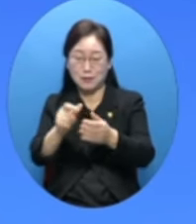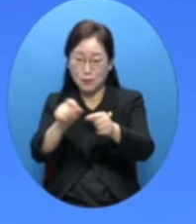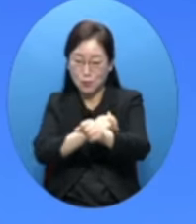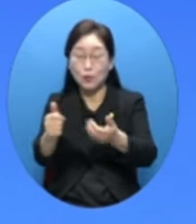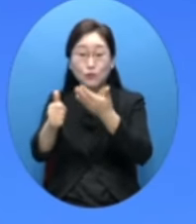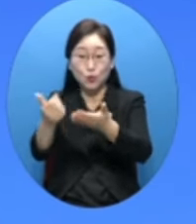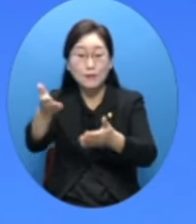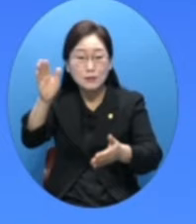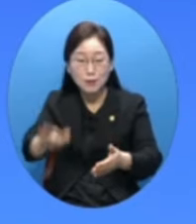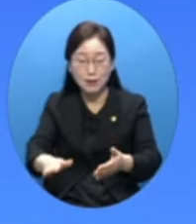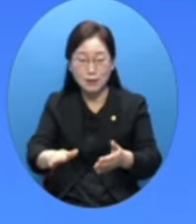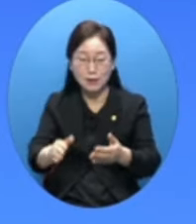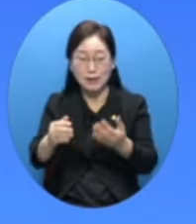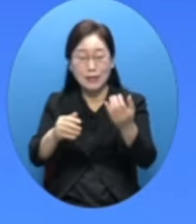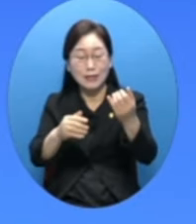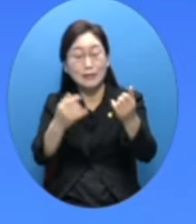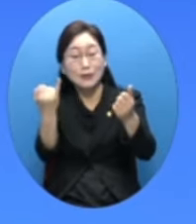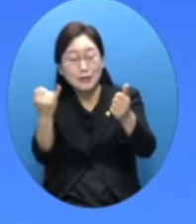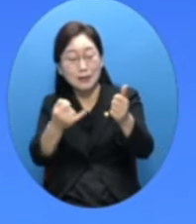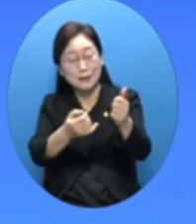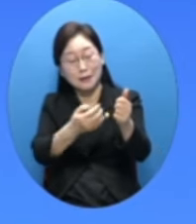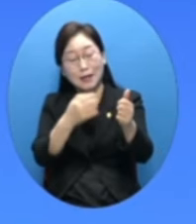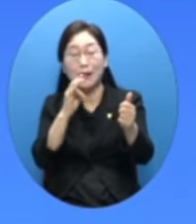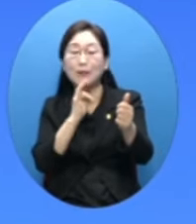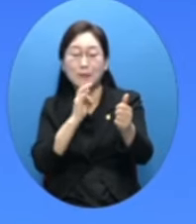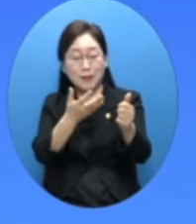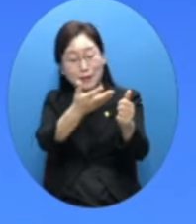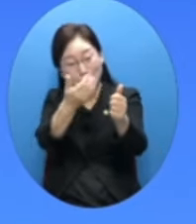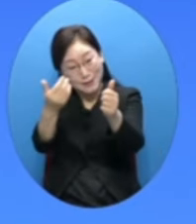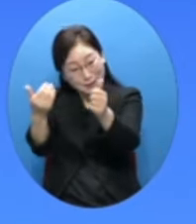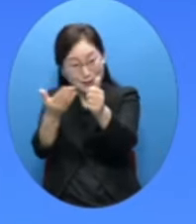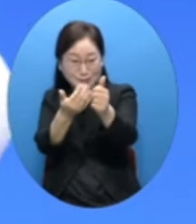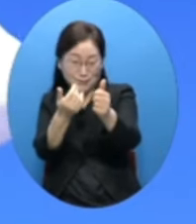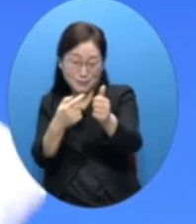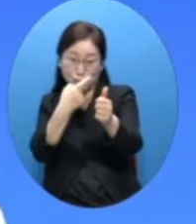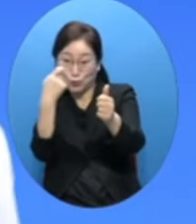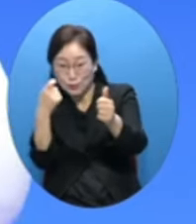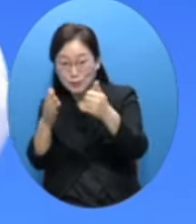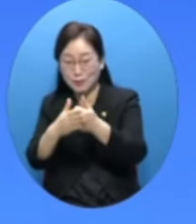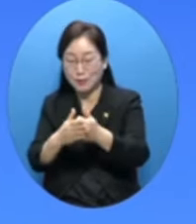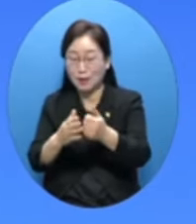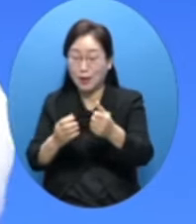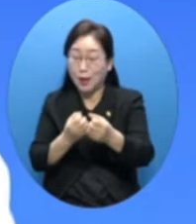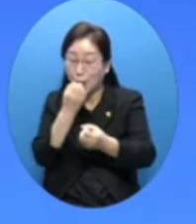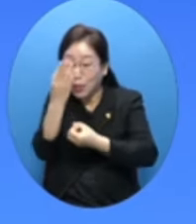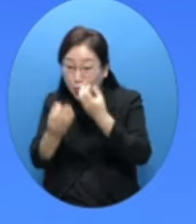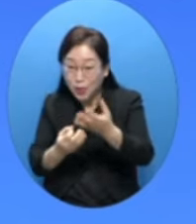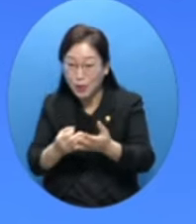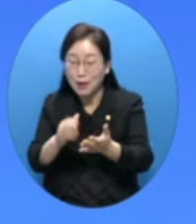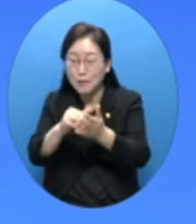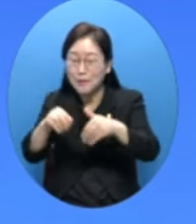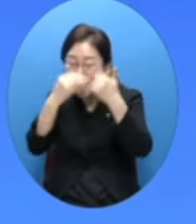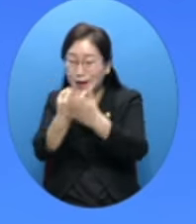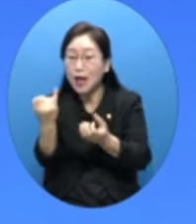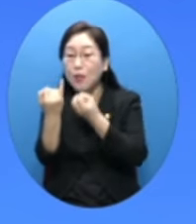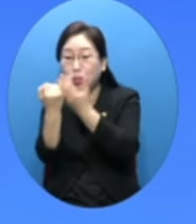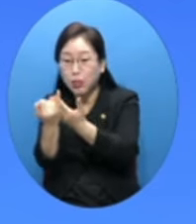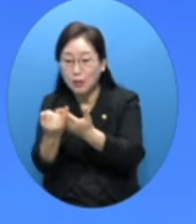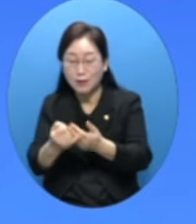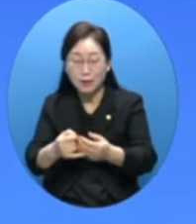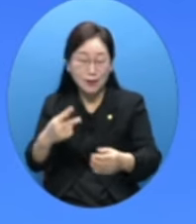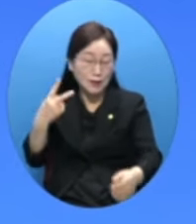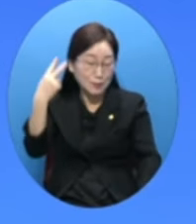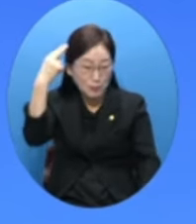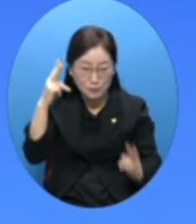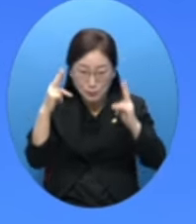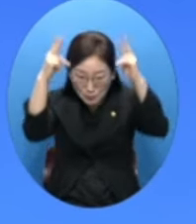유혹에 넘어가서 자기의 비밀을 다 말함으로 말미암아 머리털이 잘리고 두 눈이 뽑히고 그리고